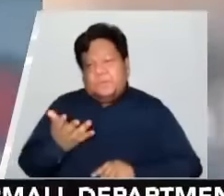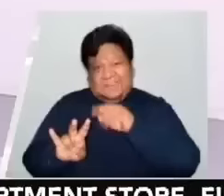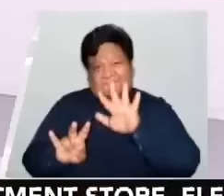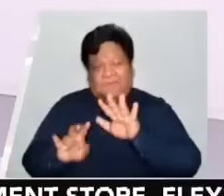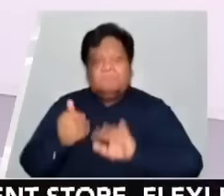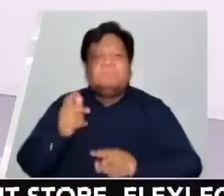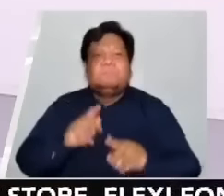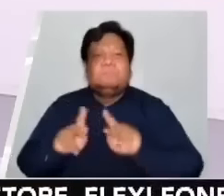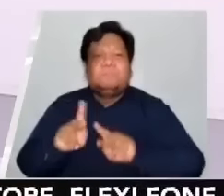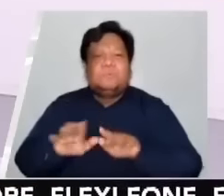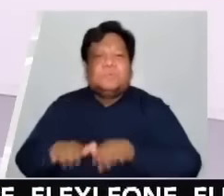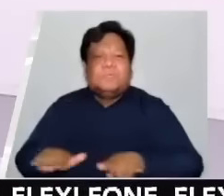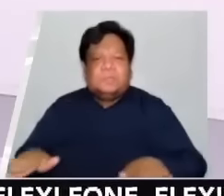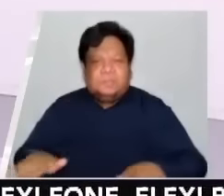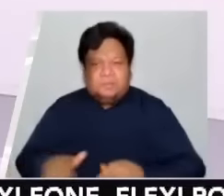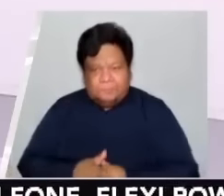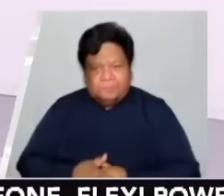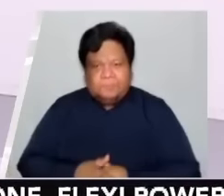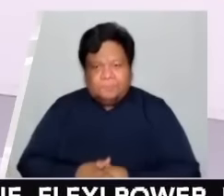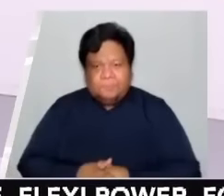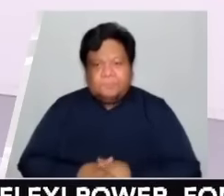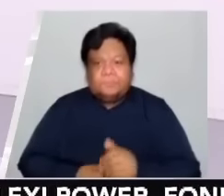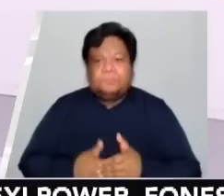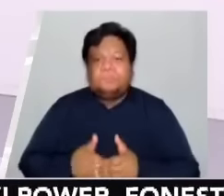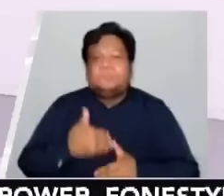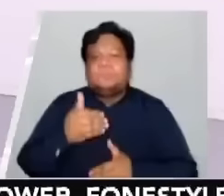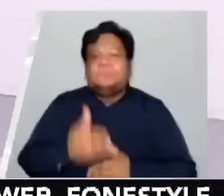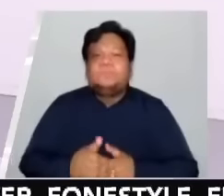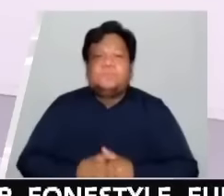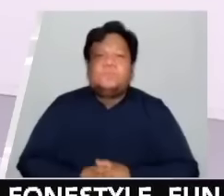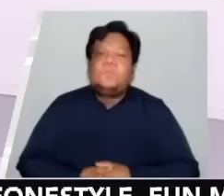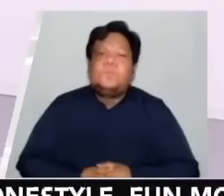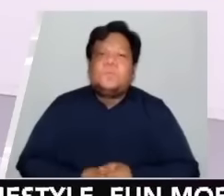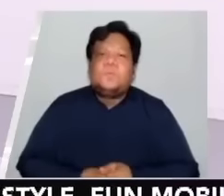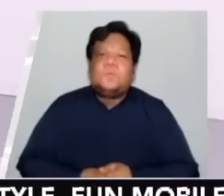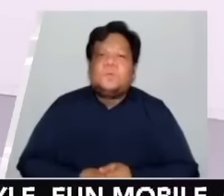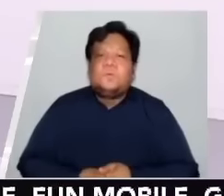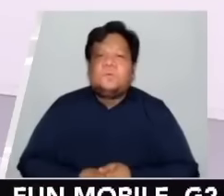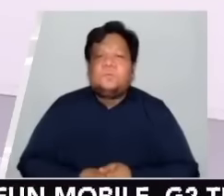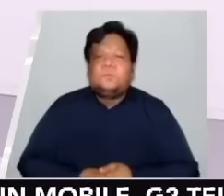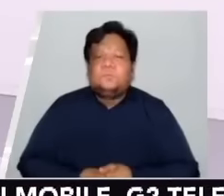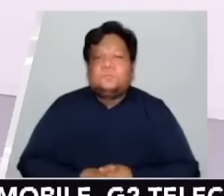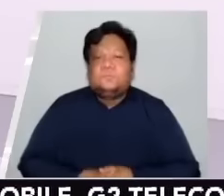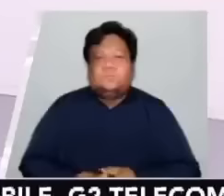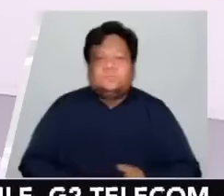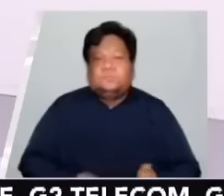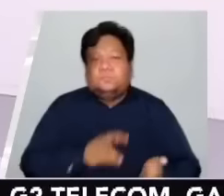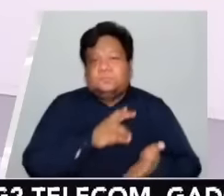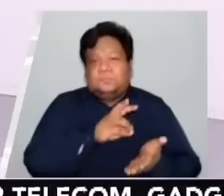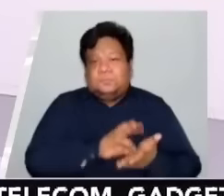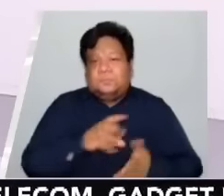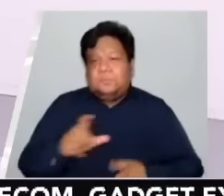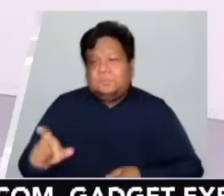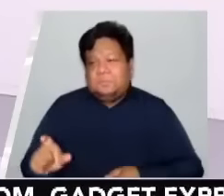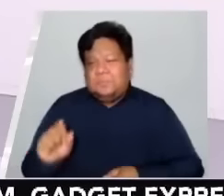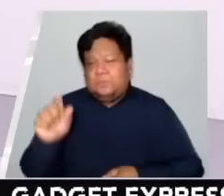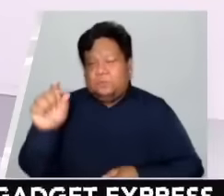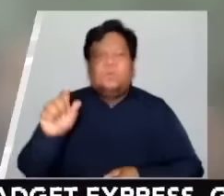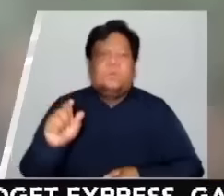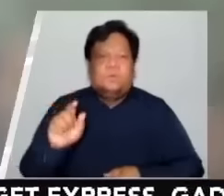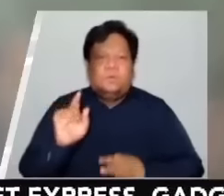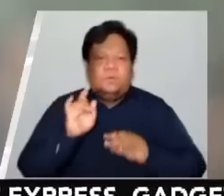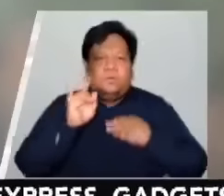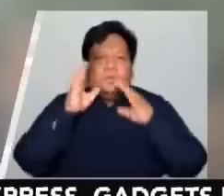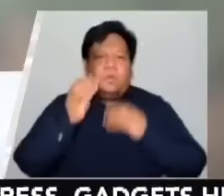bata napahamak ang ilang taga Datu Blas sinsuat magindanao del Norte dahil sa kinain nilang pawikan